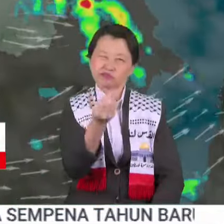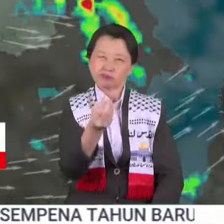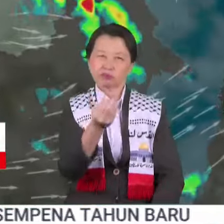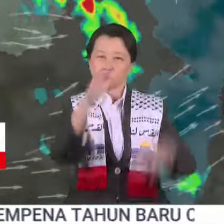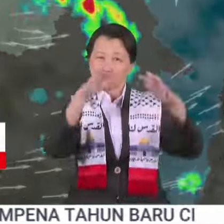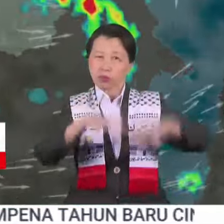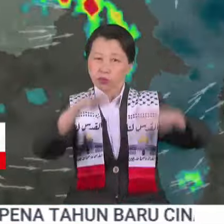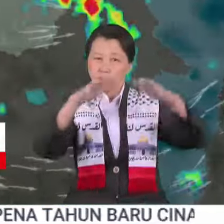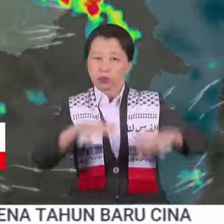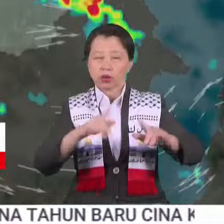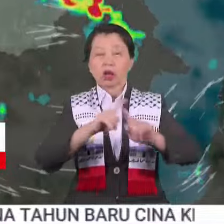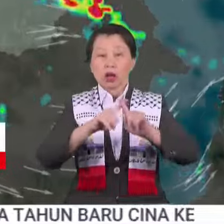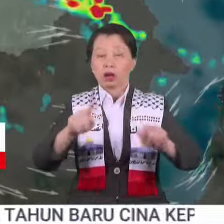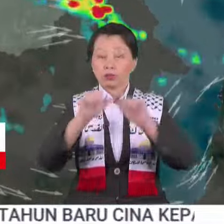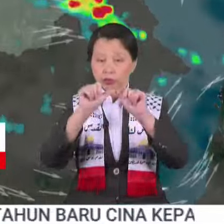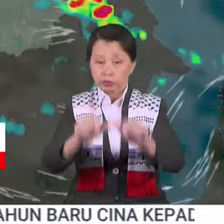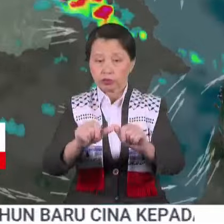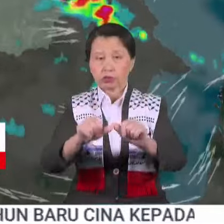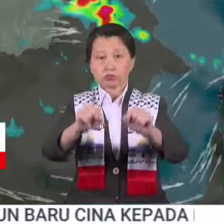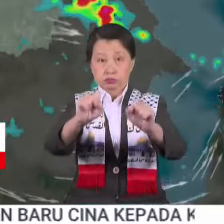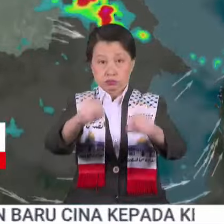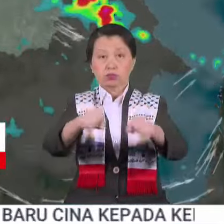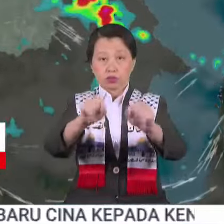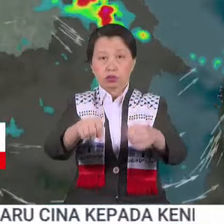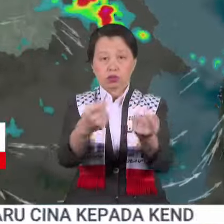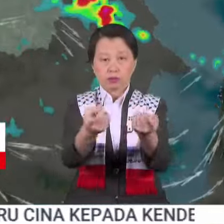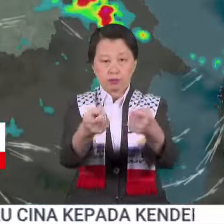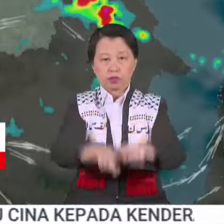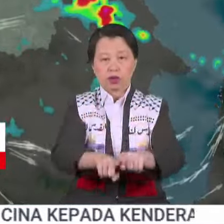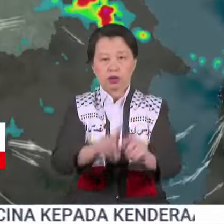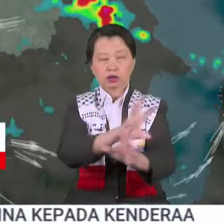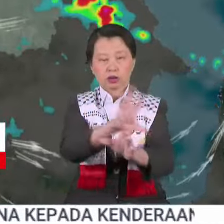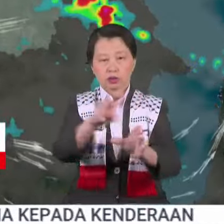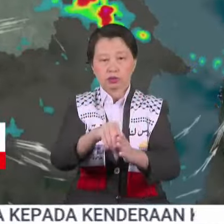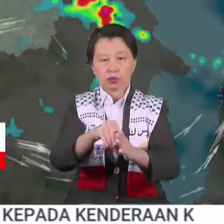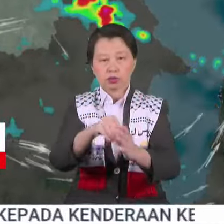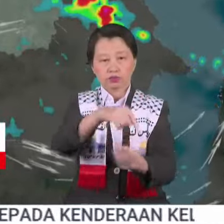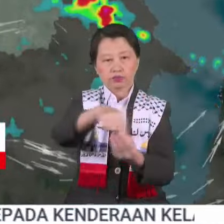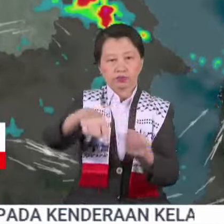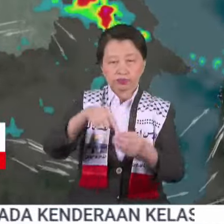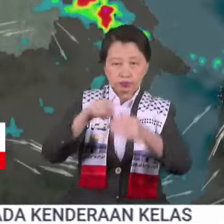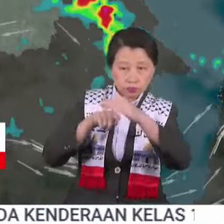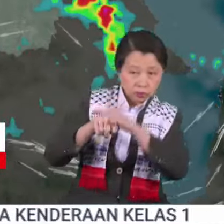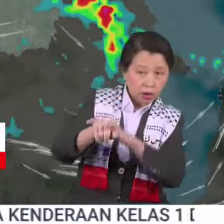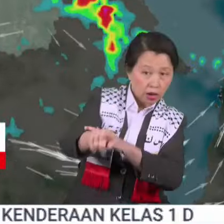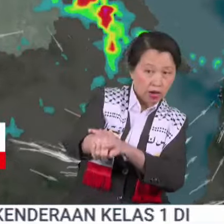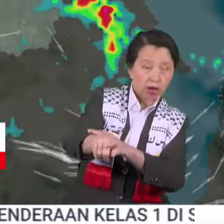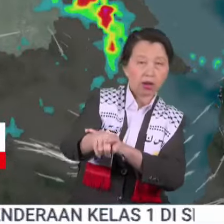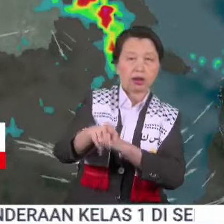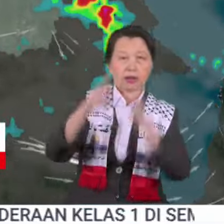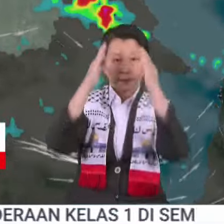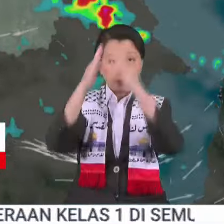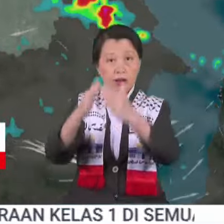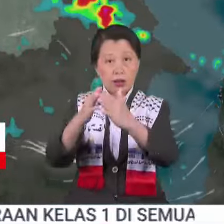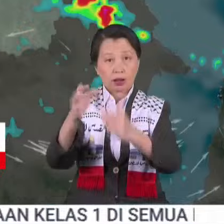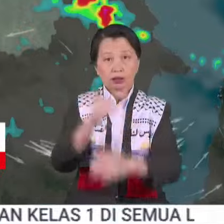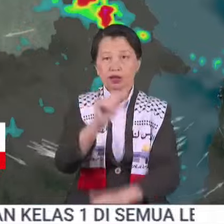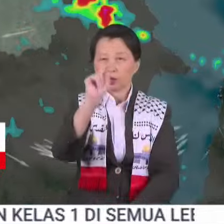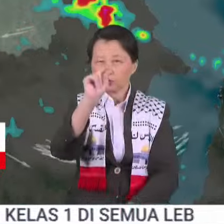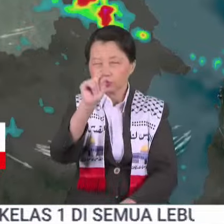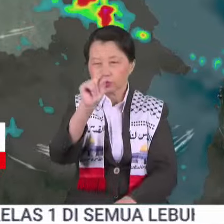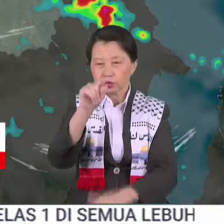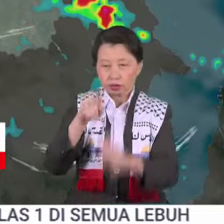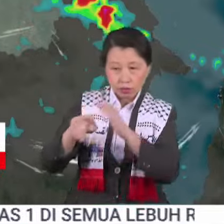nanti. Namun hujan masih lagi berpotensi untuk berlaku melibatkan kawasan di sekitar pedalaman negeri Pahang dan juga sedikit